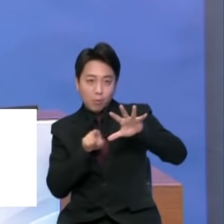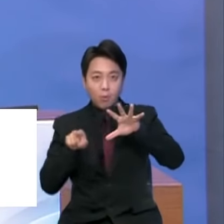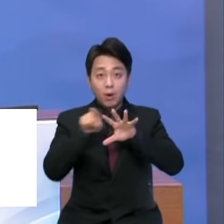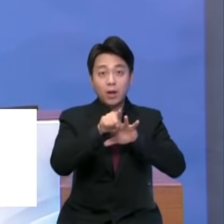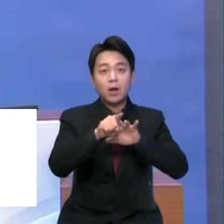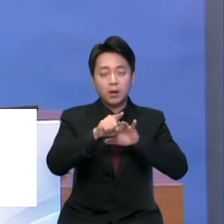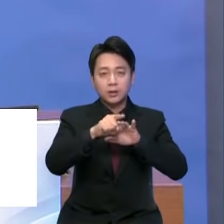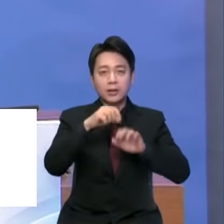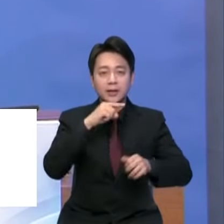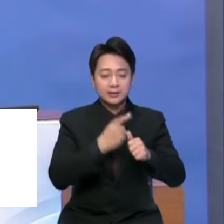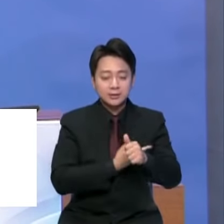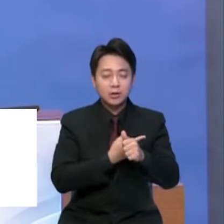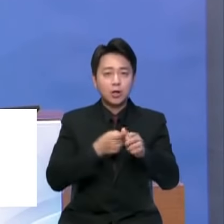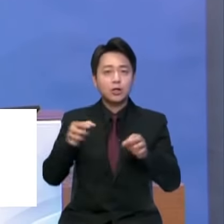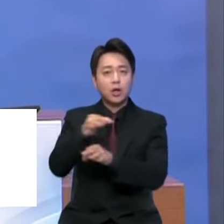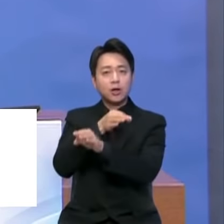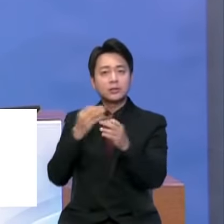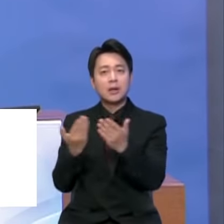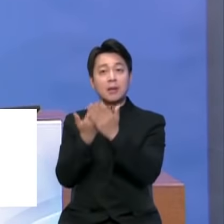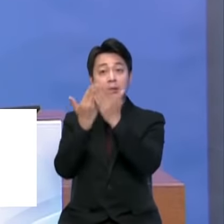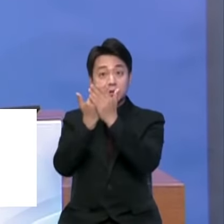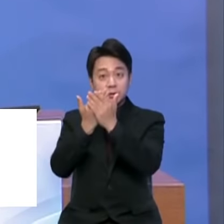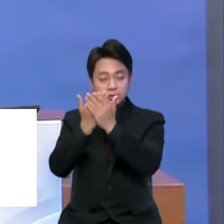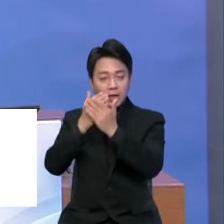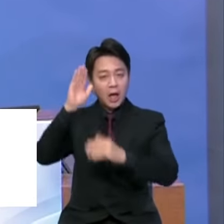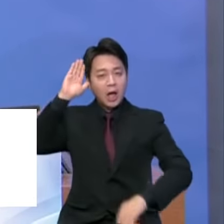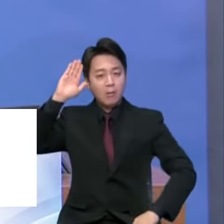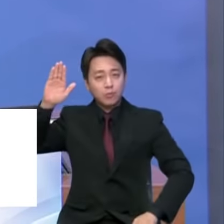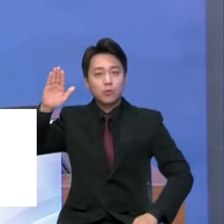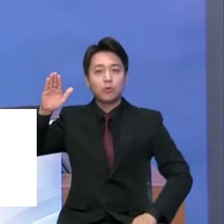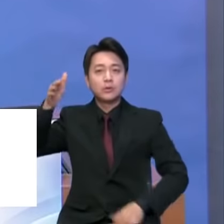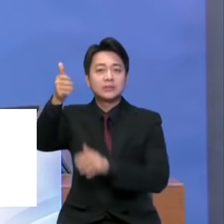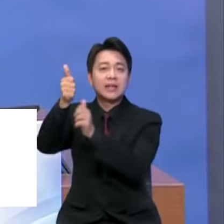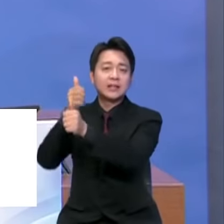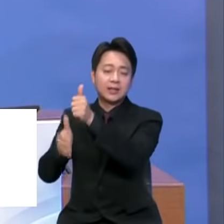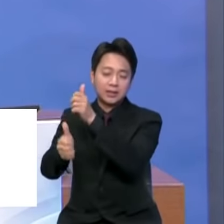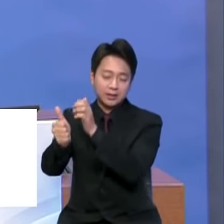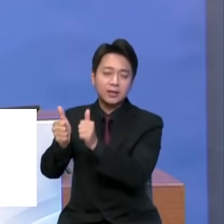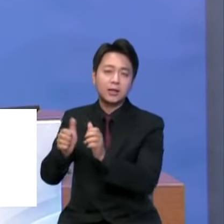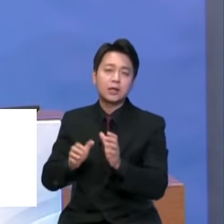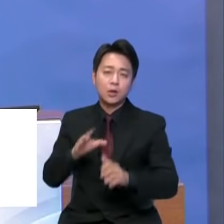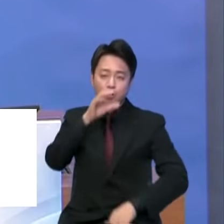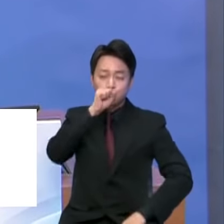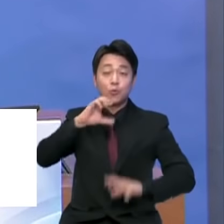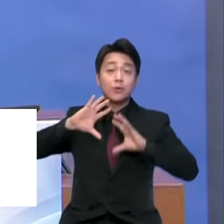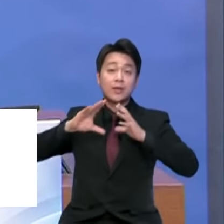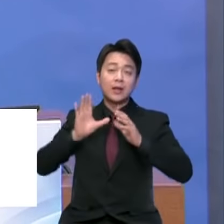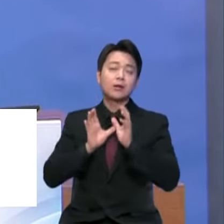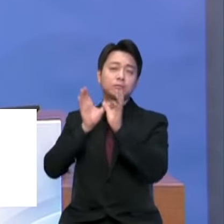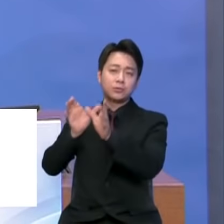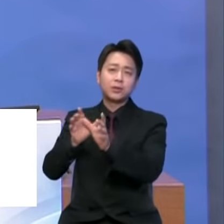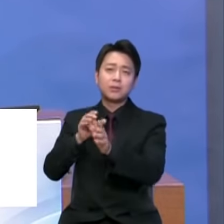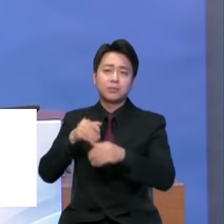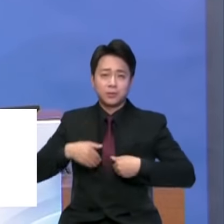한반도를 물려줘야 합니다. 그 디딤돌을 놓는 책무가 우리 국회에 있습니다.